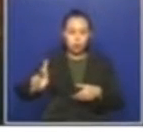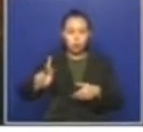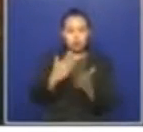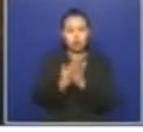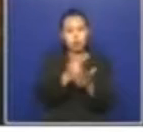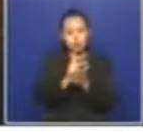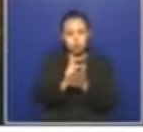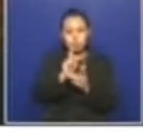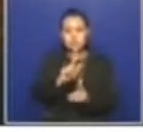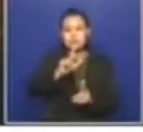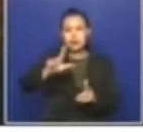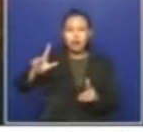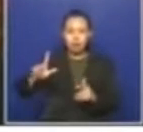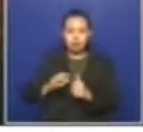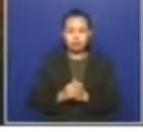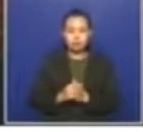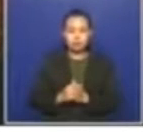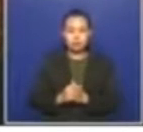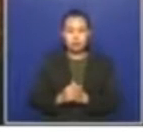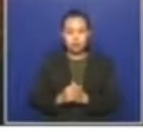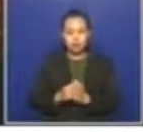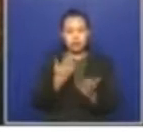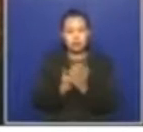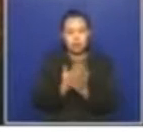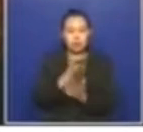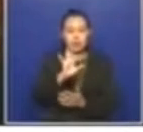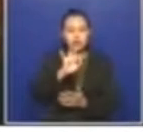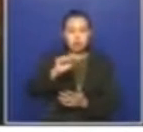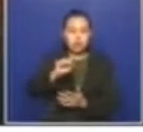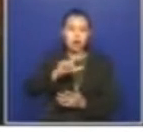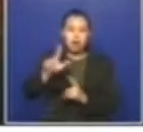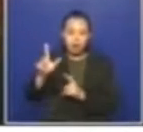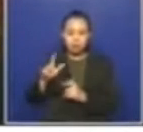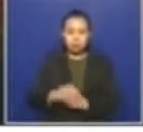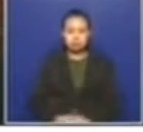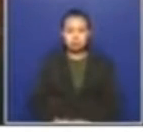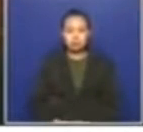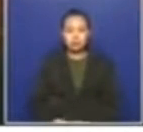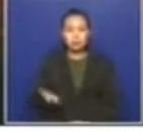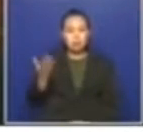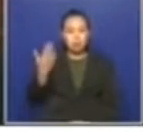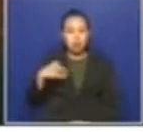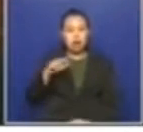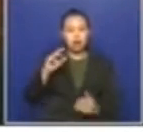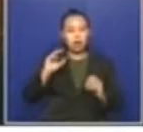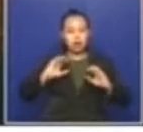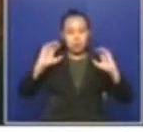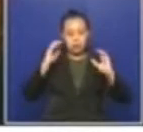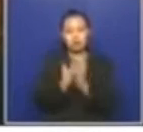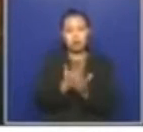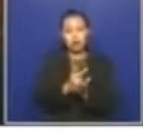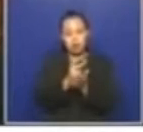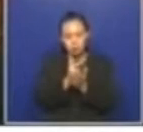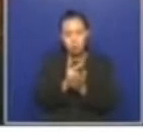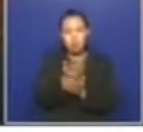ใช้มาตรการการเงินอีก900,000,000,000คราวนั้นเราก็คิดว่ารัฐบาลเองก็มาขอเงินสภาก่อนจะอนุมั